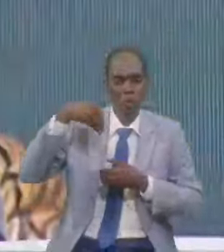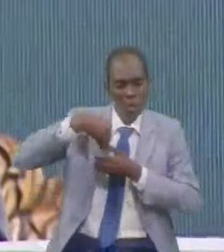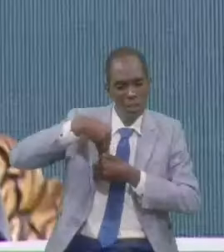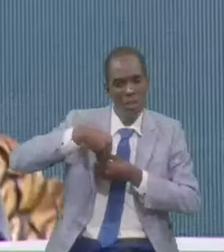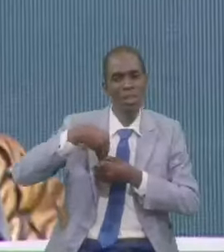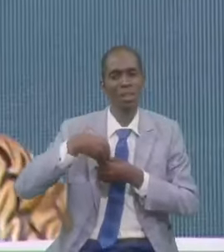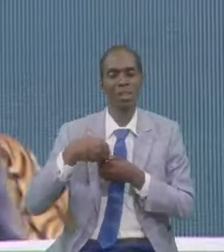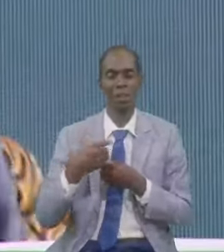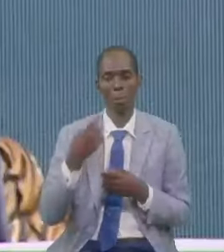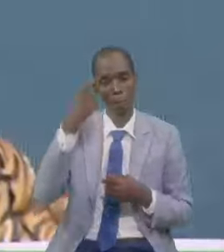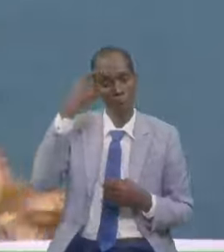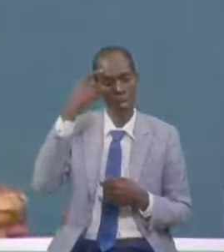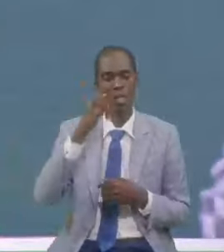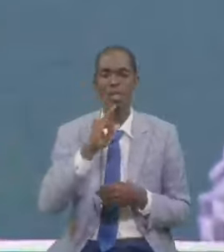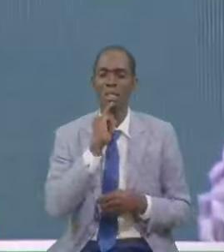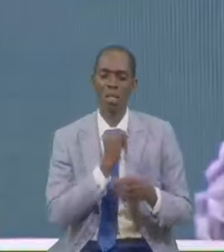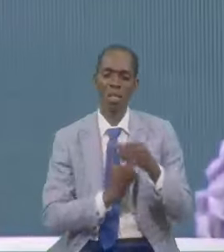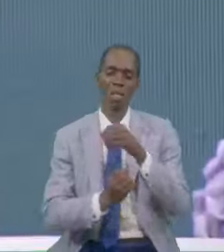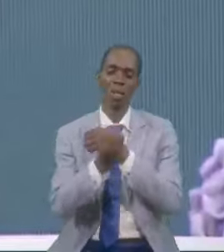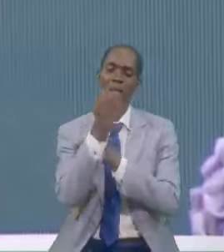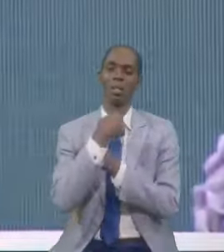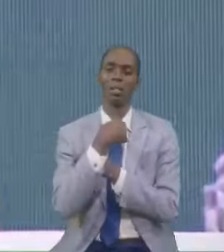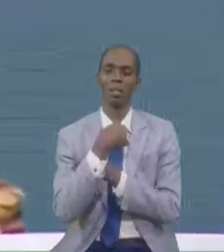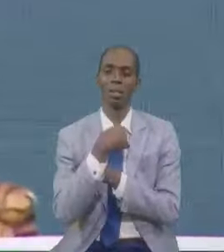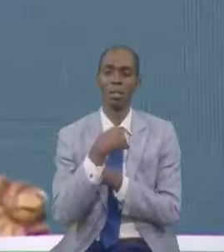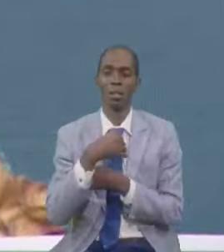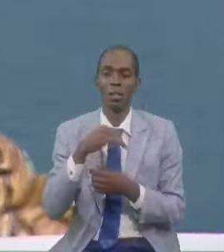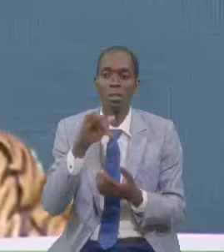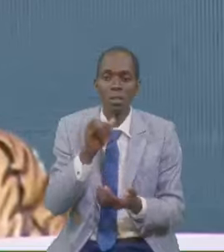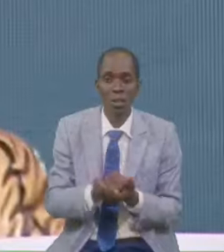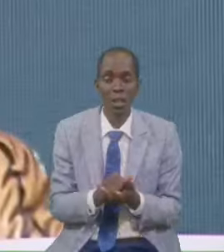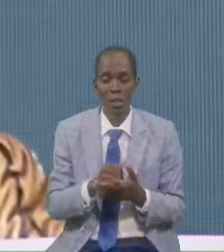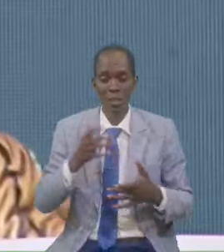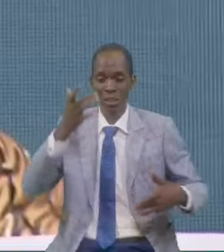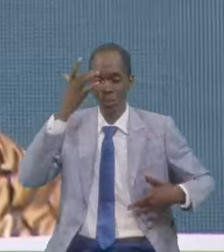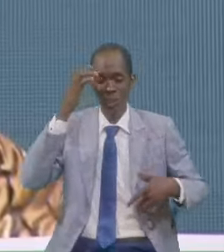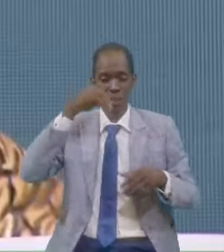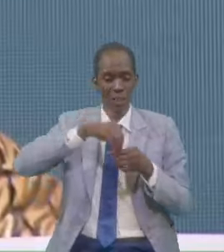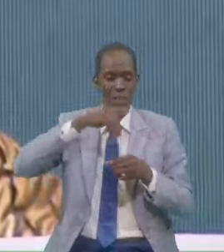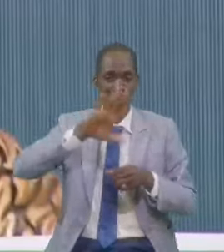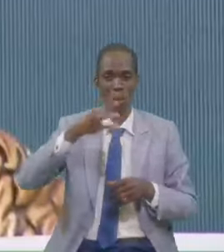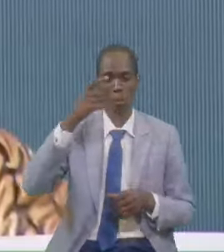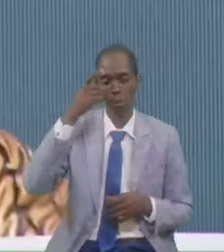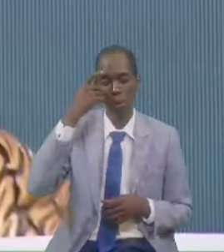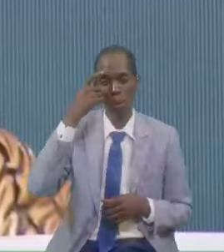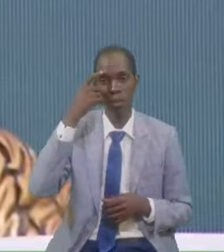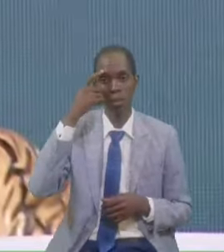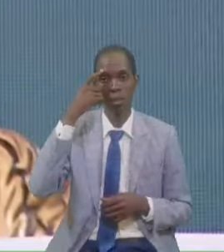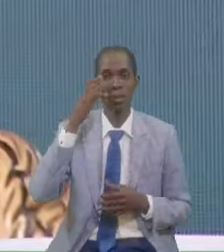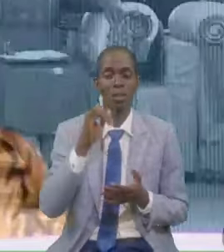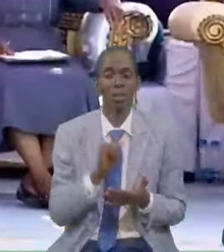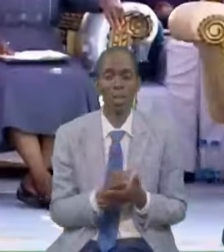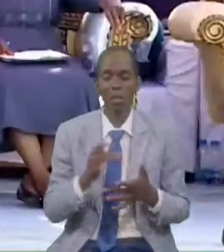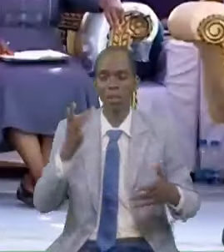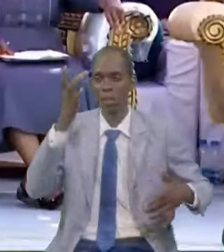మీ అంతరంగ పురుషుడు జయించకపోతే, that disease in the inner man, అది అంతరంగ పురుషునిలో వ్యాధి, సిక్నెస్ ఇన్ ది ఇన్నర్